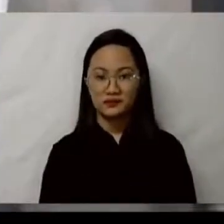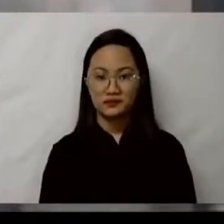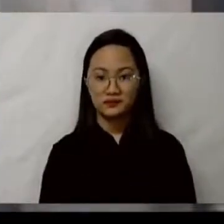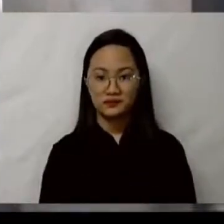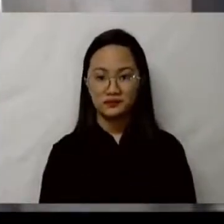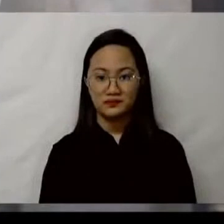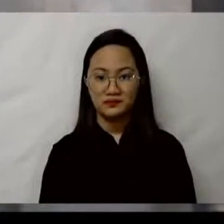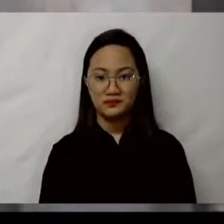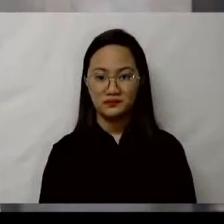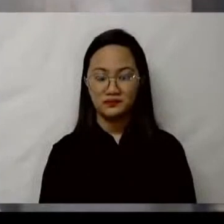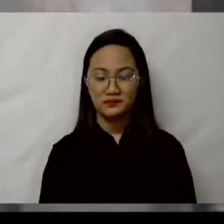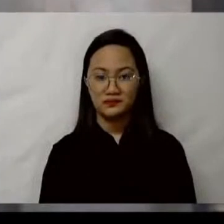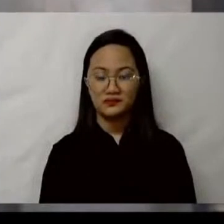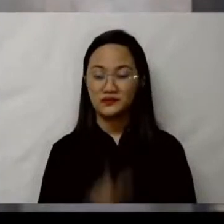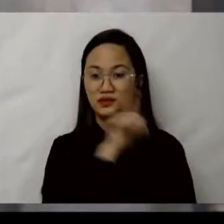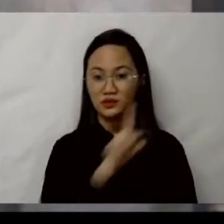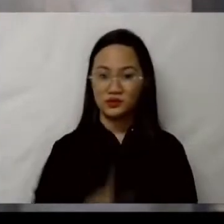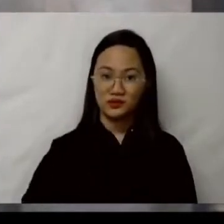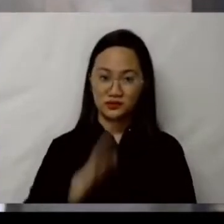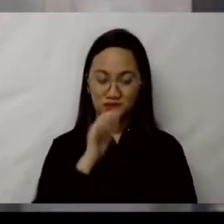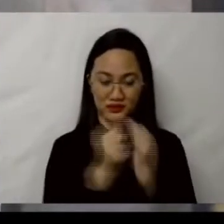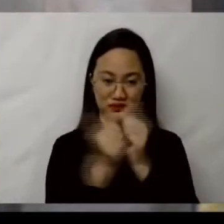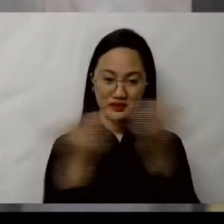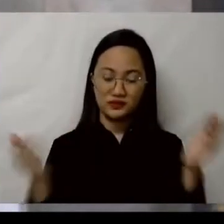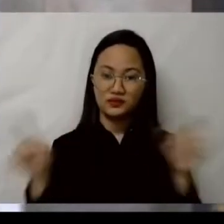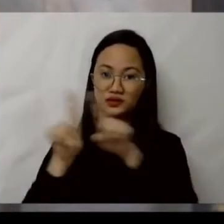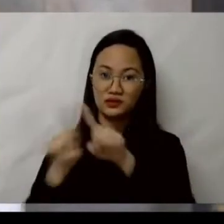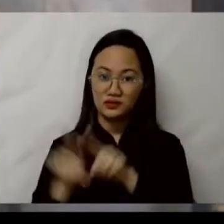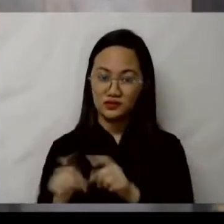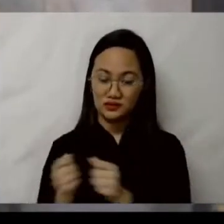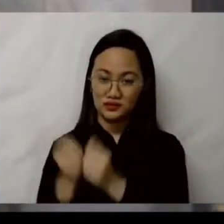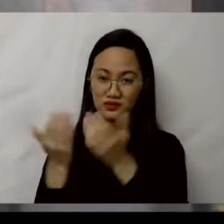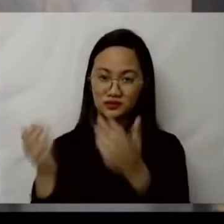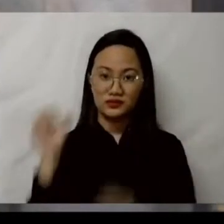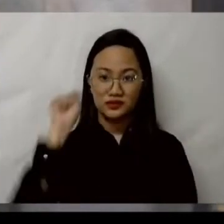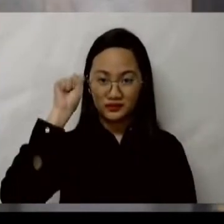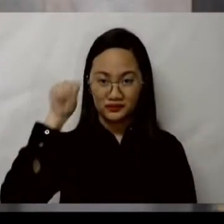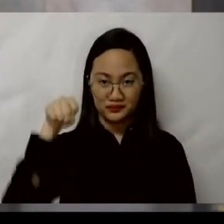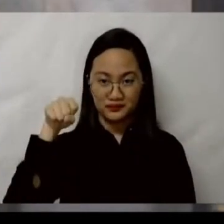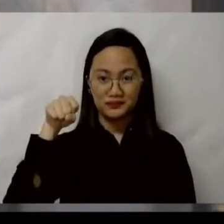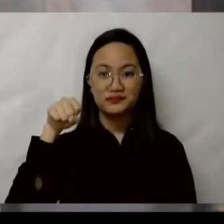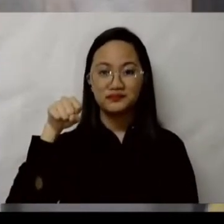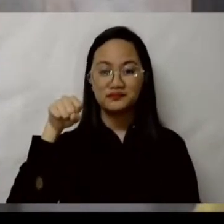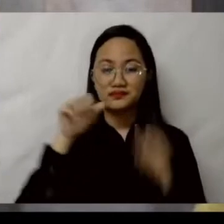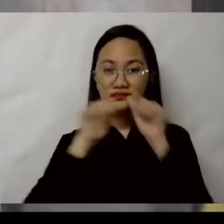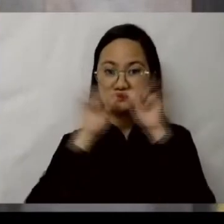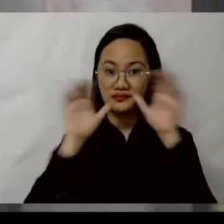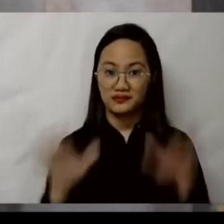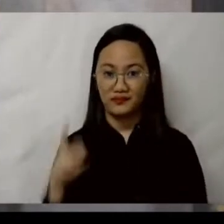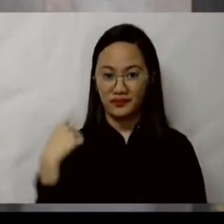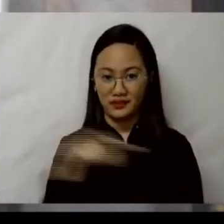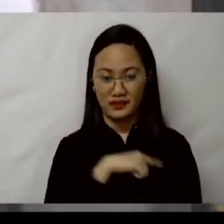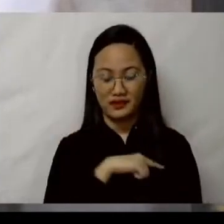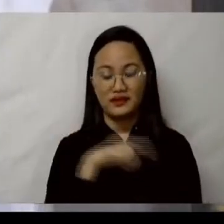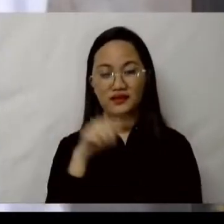Sumayin niyo ang Panginoon. At sumayo rin. Magsiyo ko kayo habang iginagawad ang pagpapala ng ating Diyos.